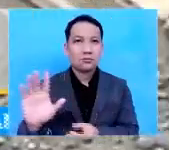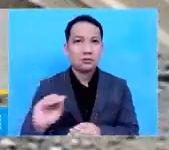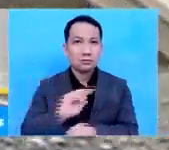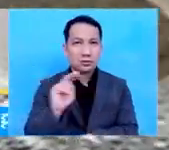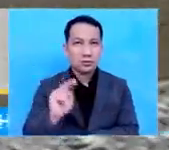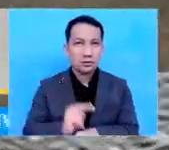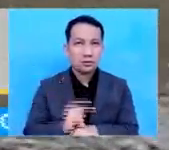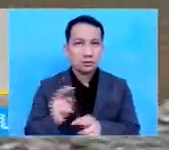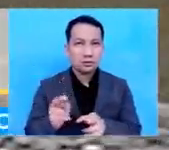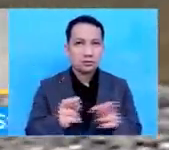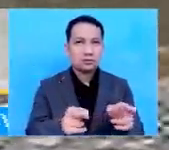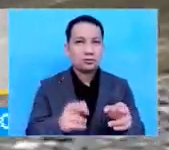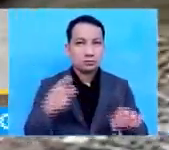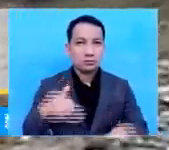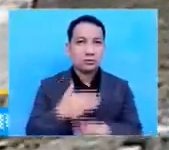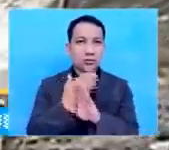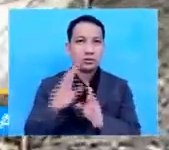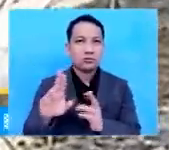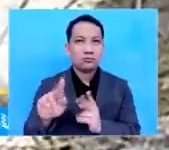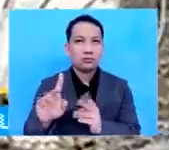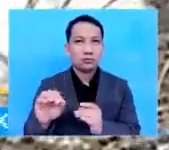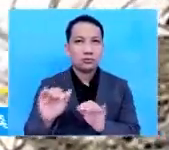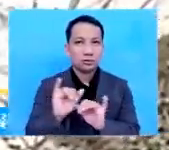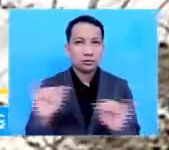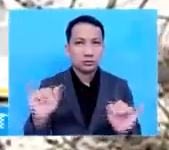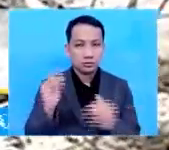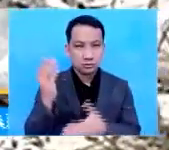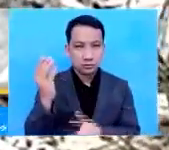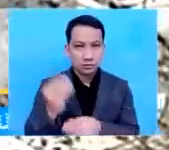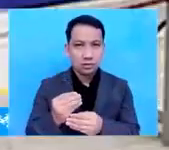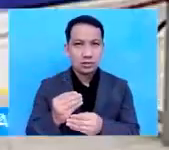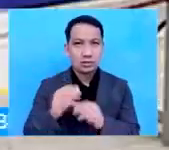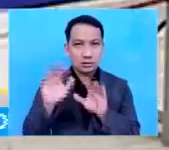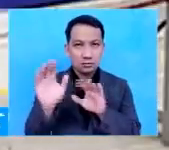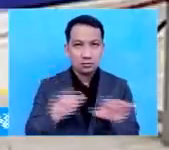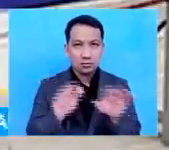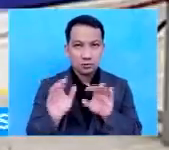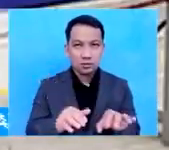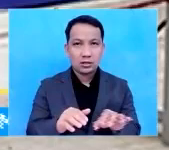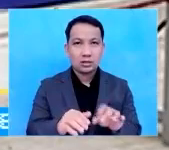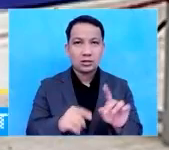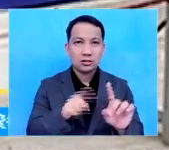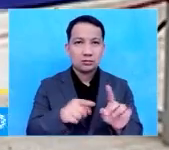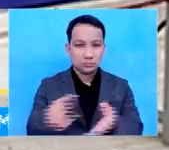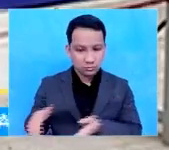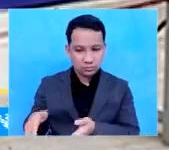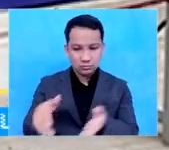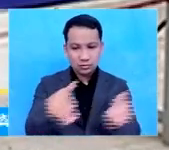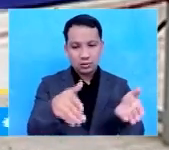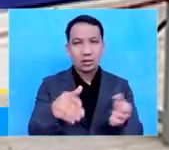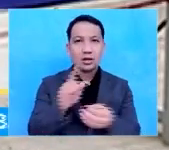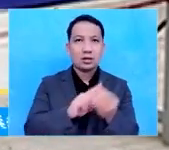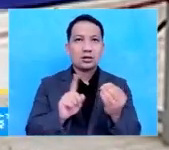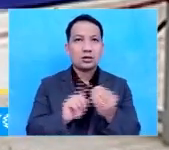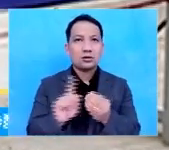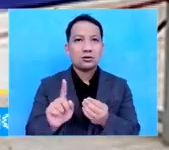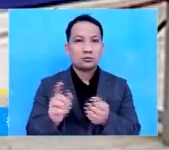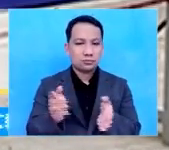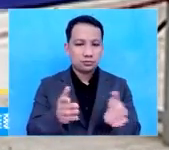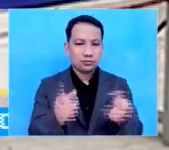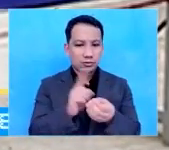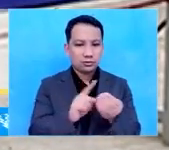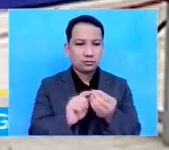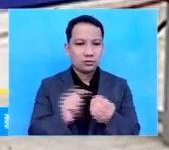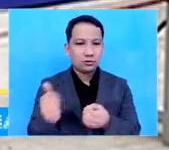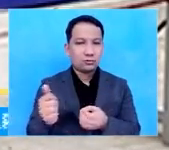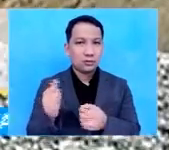National Road ng Davao-Bukidnon dahil pa rin sa sunod-sunod na pag-ulan. Isang lane muna ng kalsada ang madadaanan